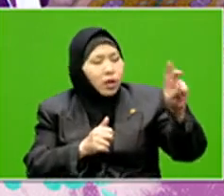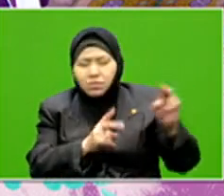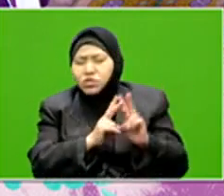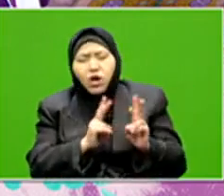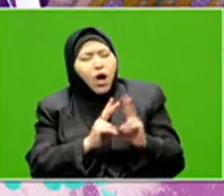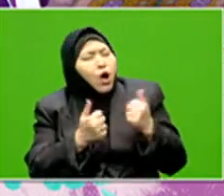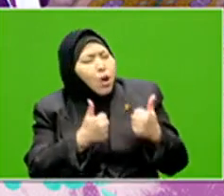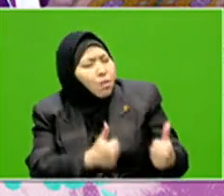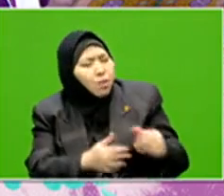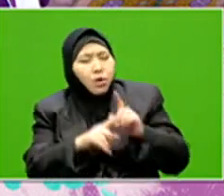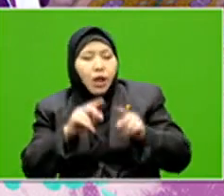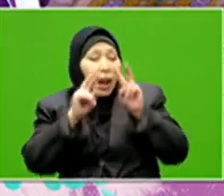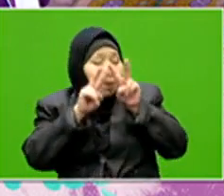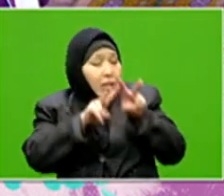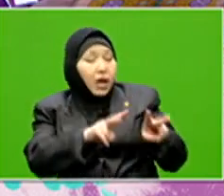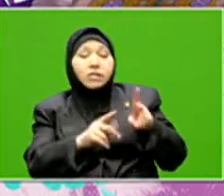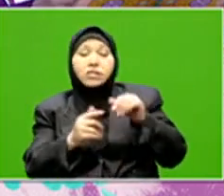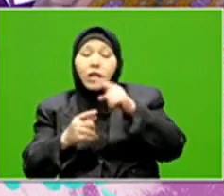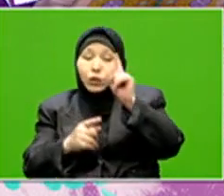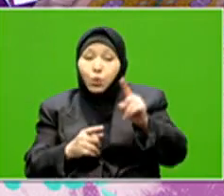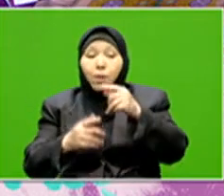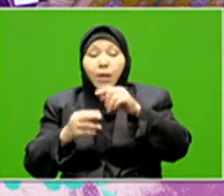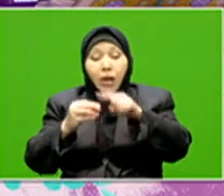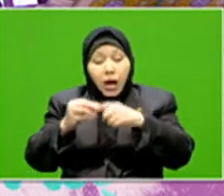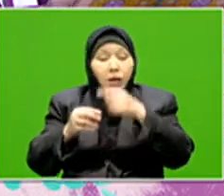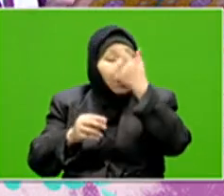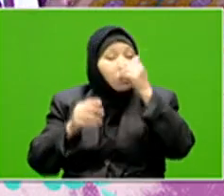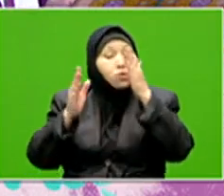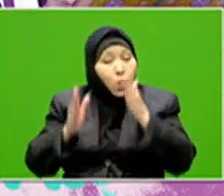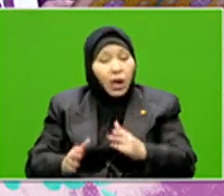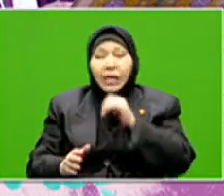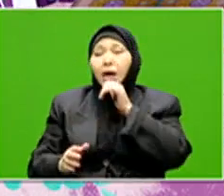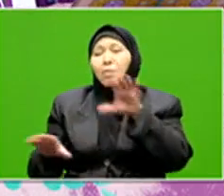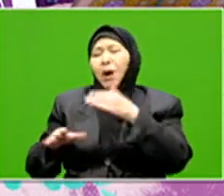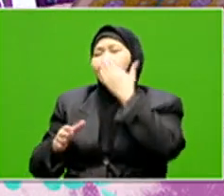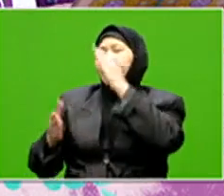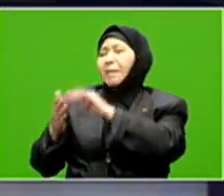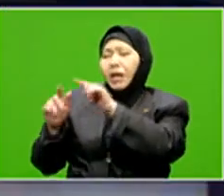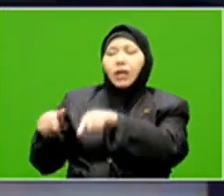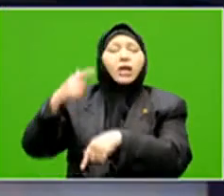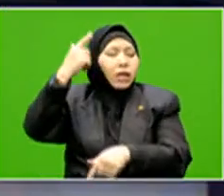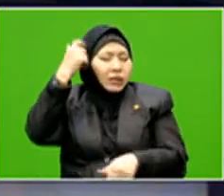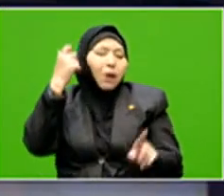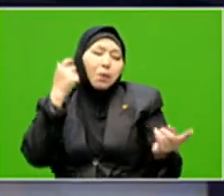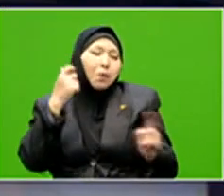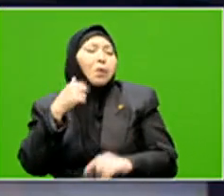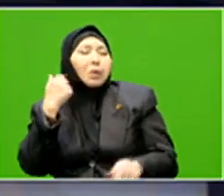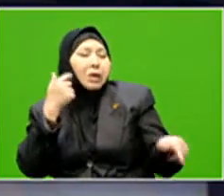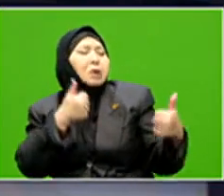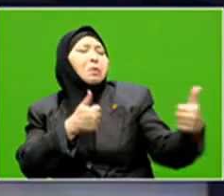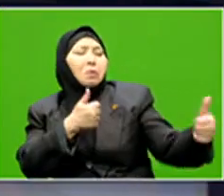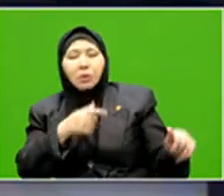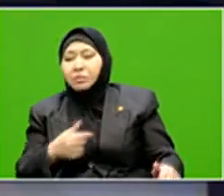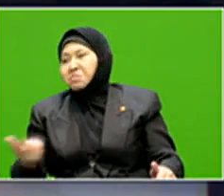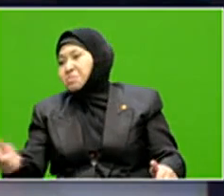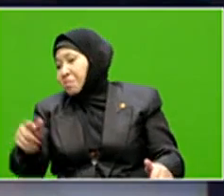dalam menguruskan, melihat sesuatu perkara. Kerana orang yang buat tak baik ni, dia tahu mana yang baik, baru dia tahu benda yang tak baik